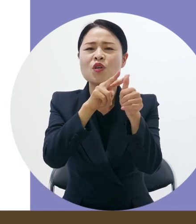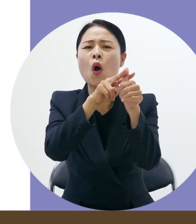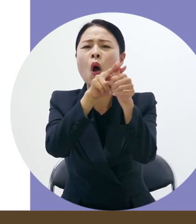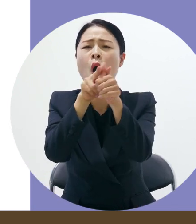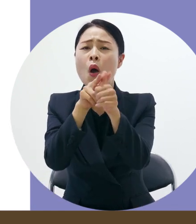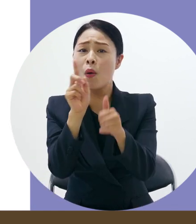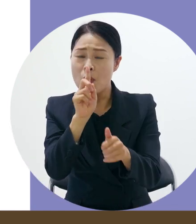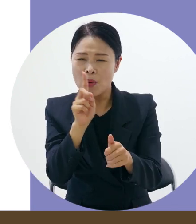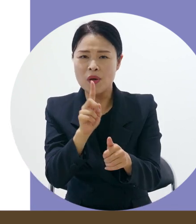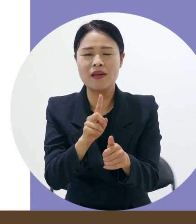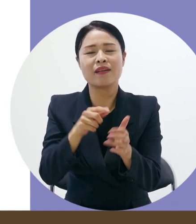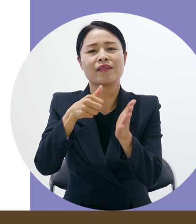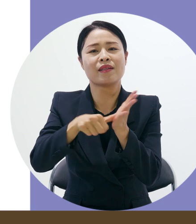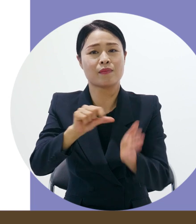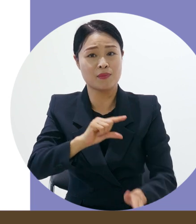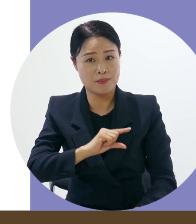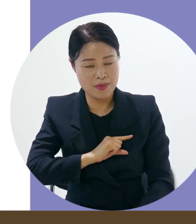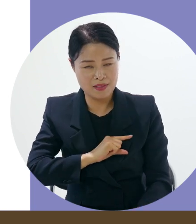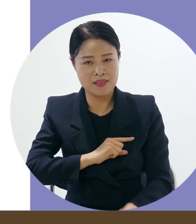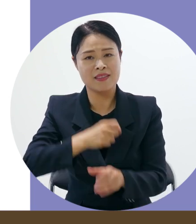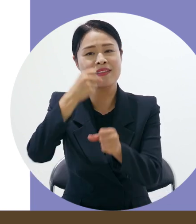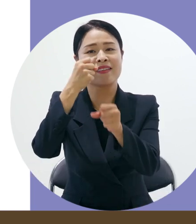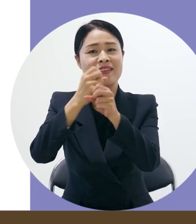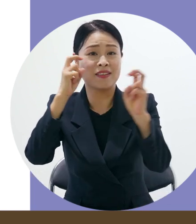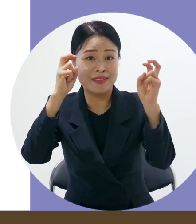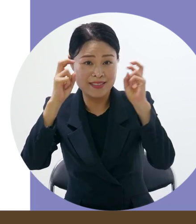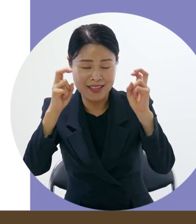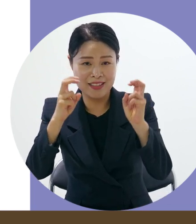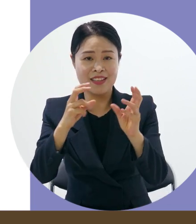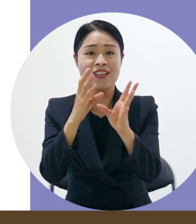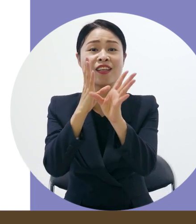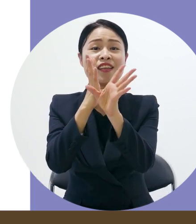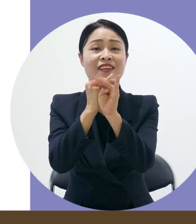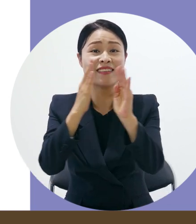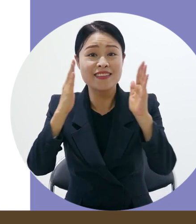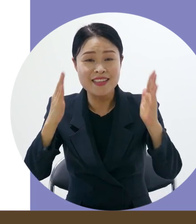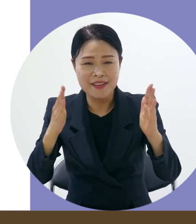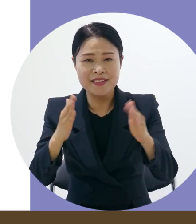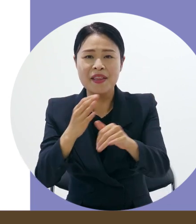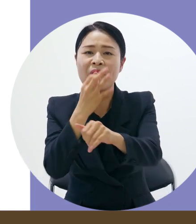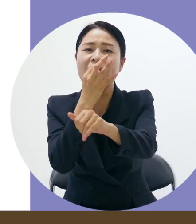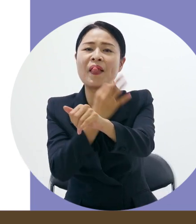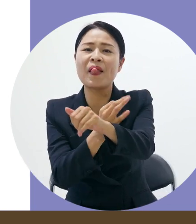제품명, 제조사, 사용기한에 대한 간략한 내용이 표시됩니다.